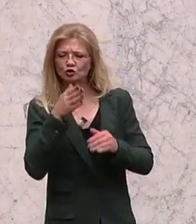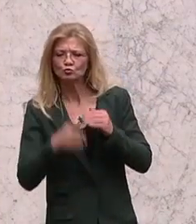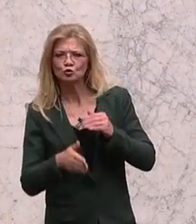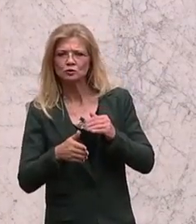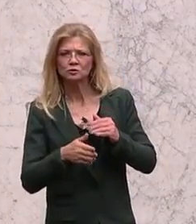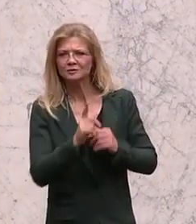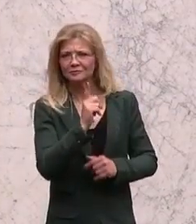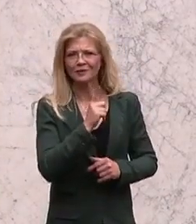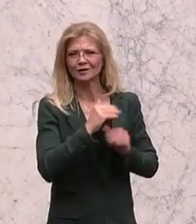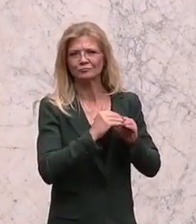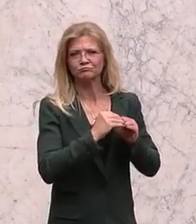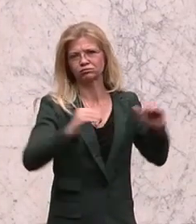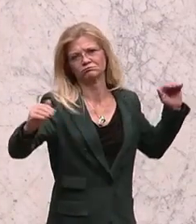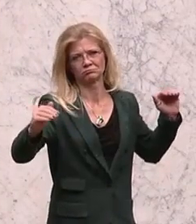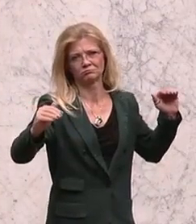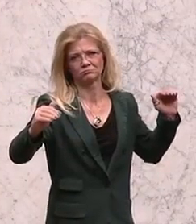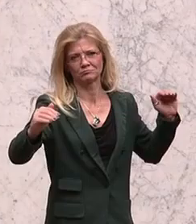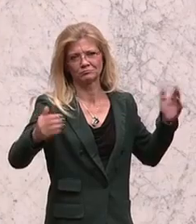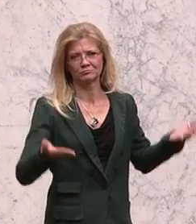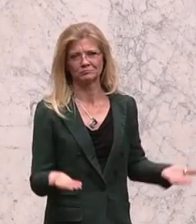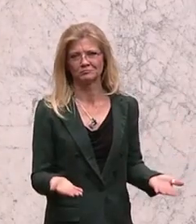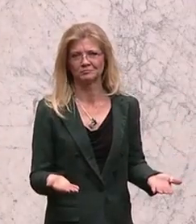uns. Sie haben dargestellt,